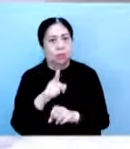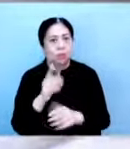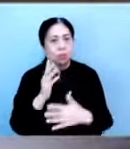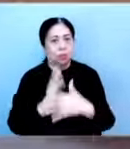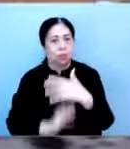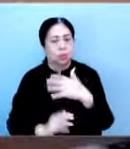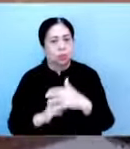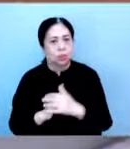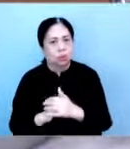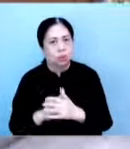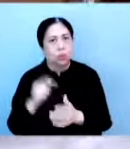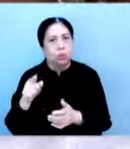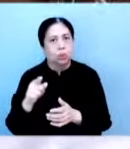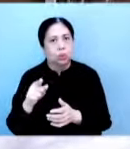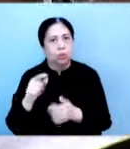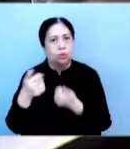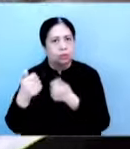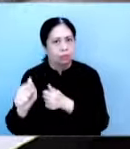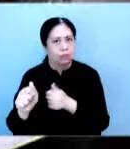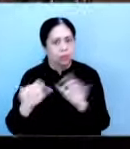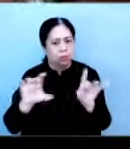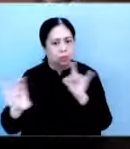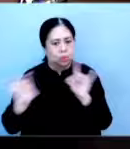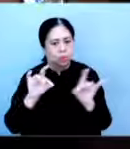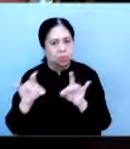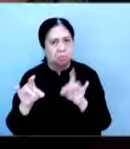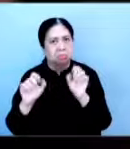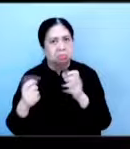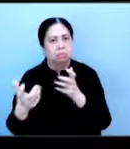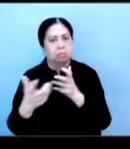po kayo po yung masusunod pwedeng